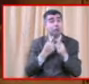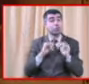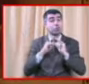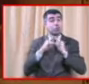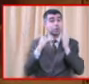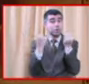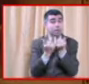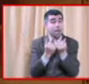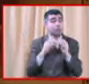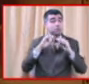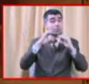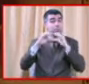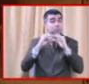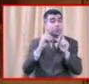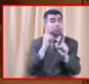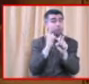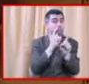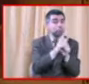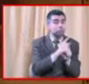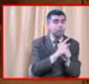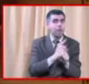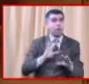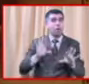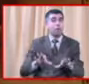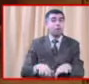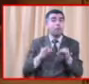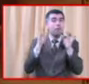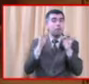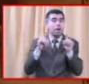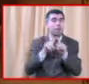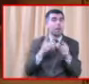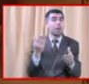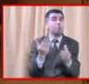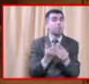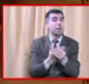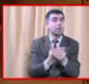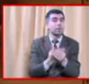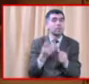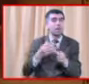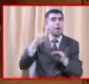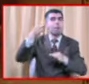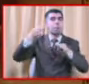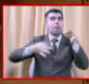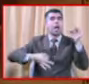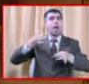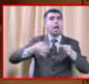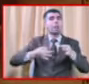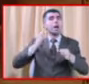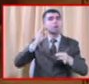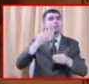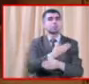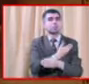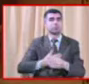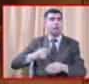المستوى المحلي. الآن الملف ديال العمال أمام القضاء وغادي نتابعوا ونعطيو الأهمية